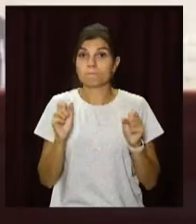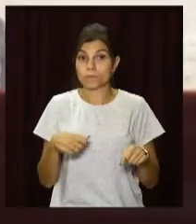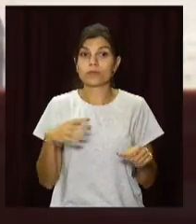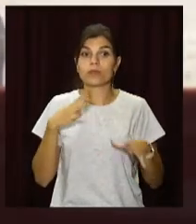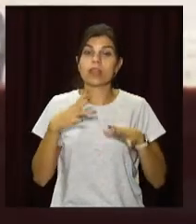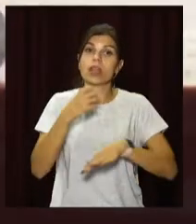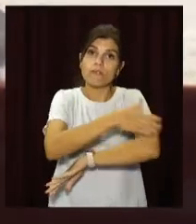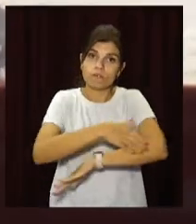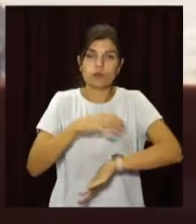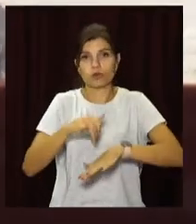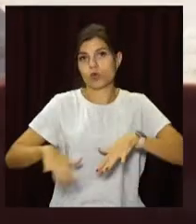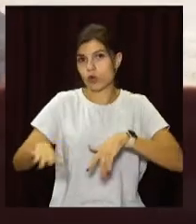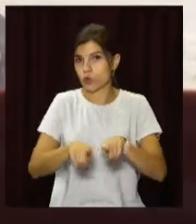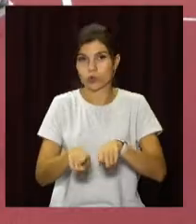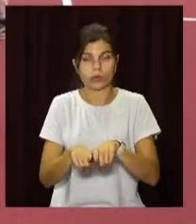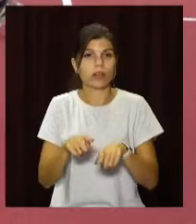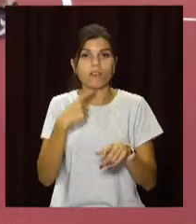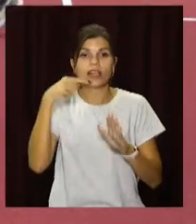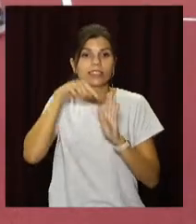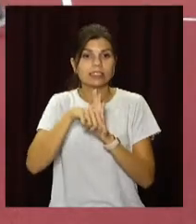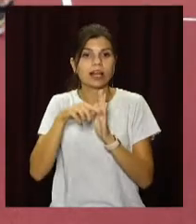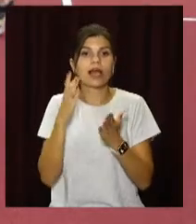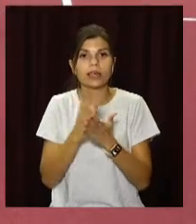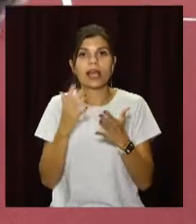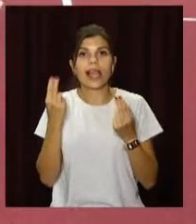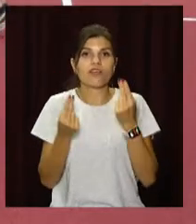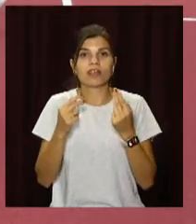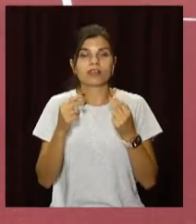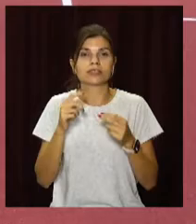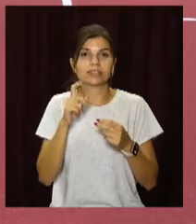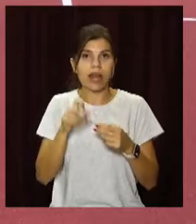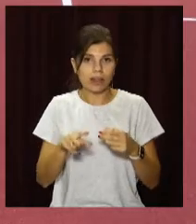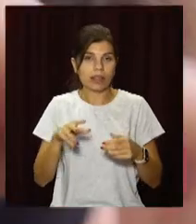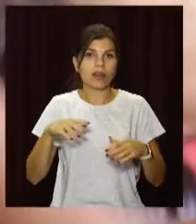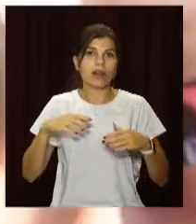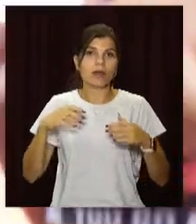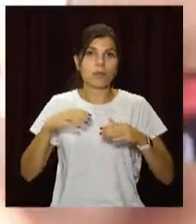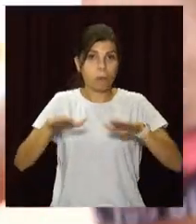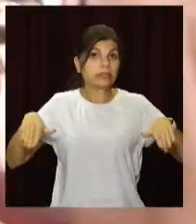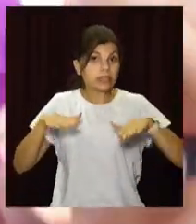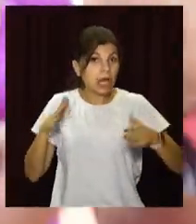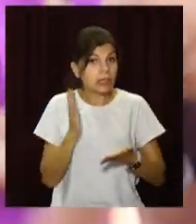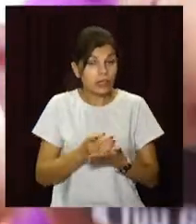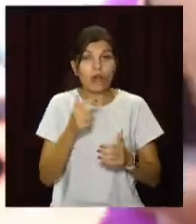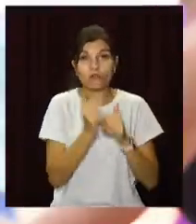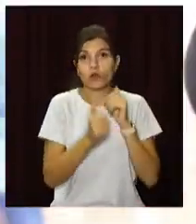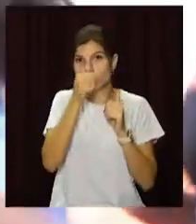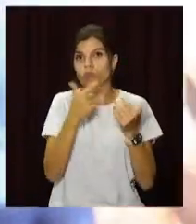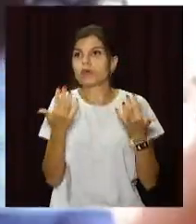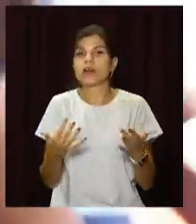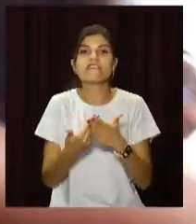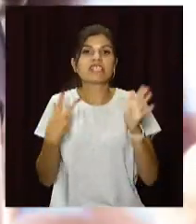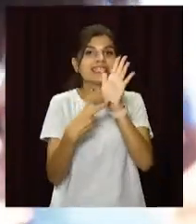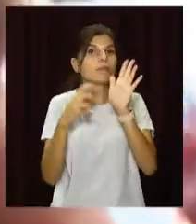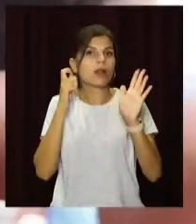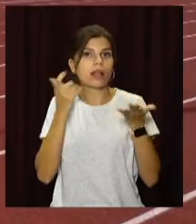і на вулиці, і в приміщеннях. Всередині велика ігрова зала, лазні та басейн. Спортшкола вже розпочала щорічний набір дітей від 7